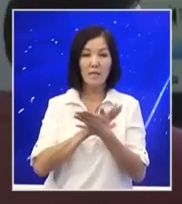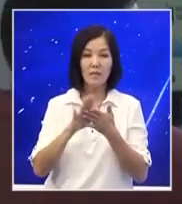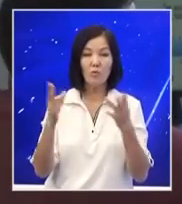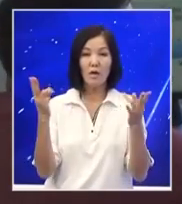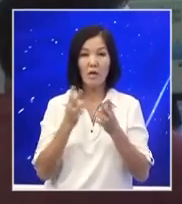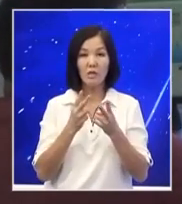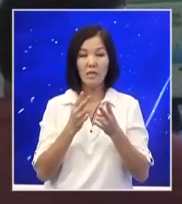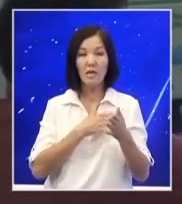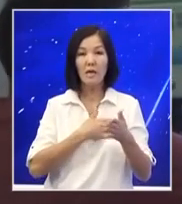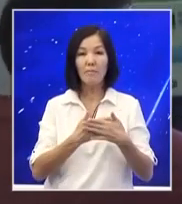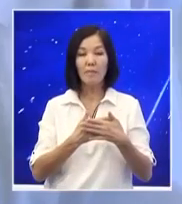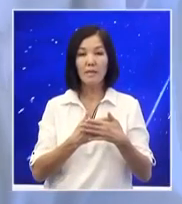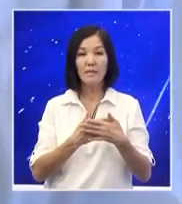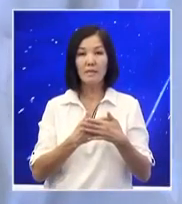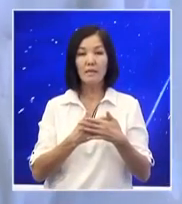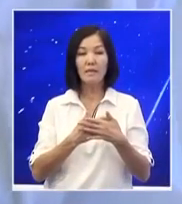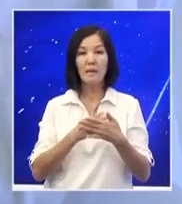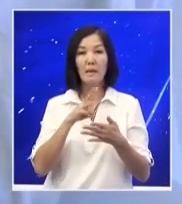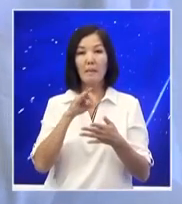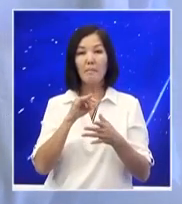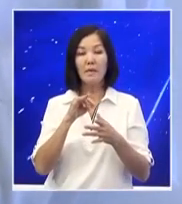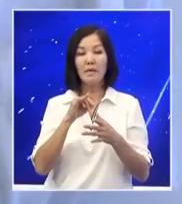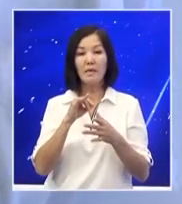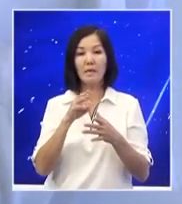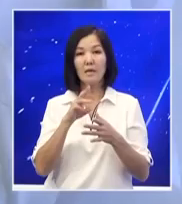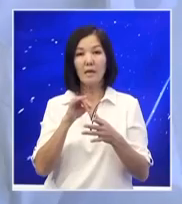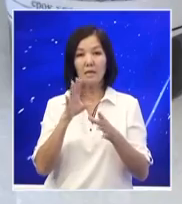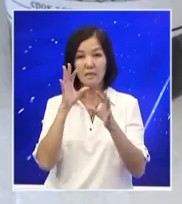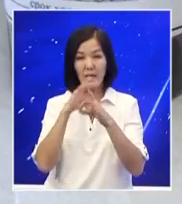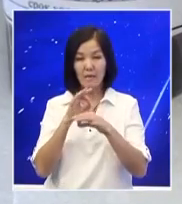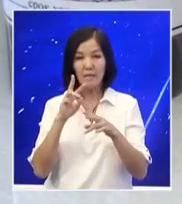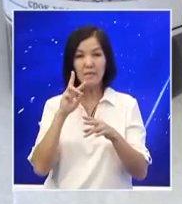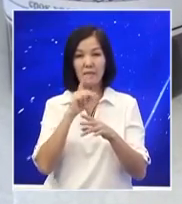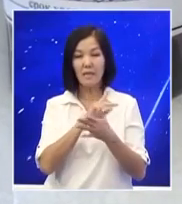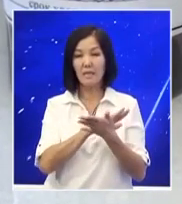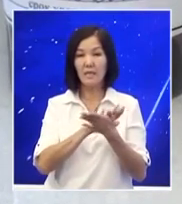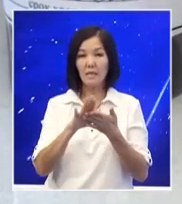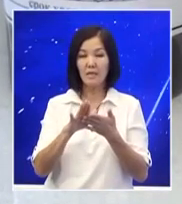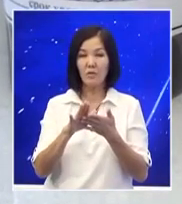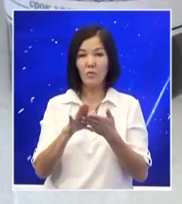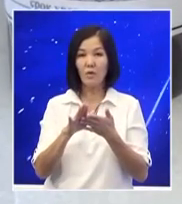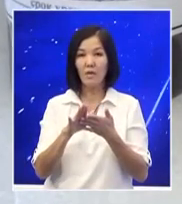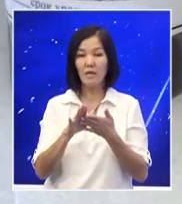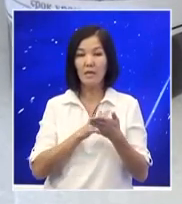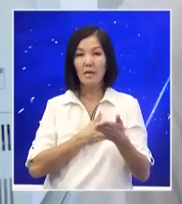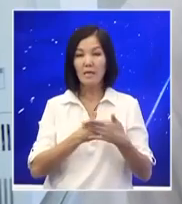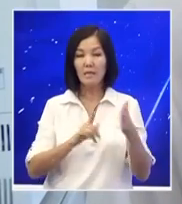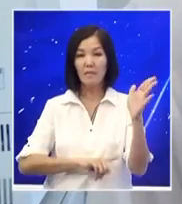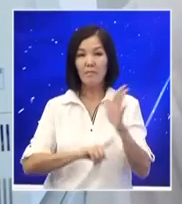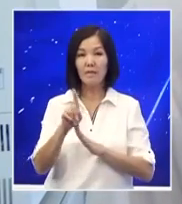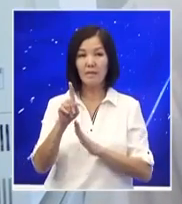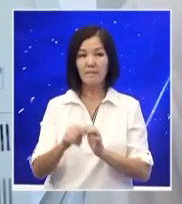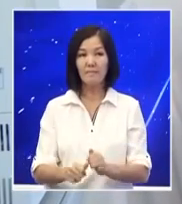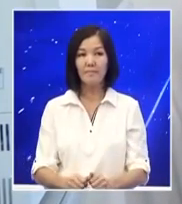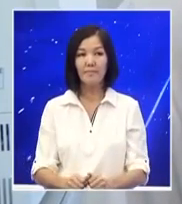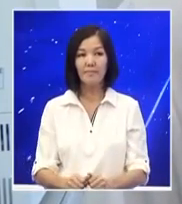қажетті белсенді микроорганизмдерді өсіріп, оны зиянды заттардан арылтуға арнаған іске белсене кіріскен. Очистка